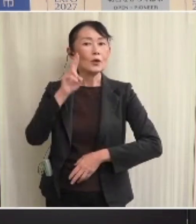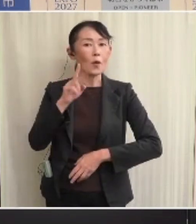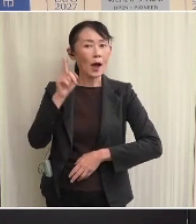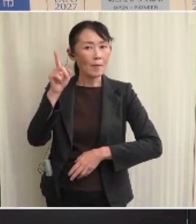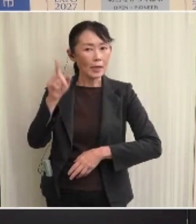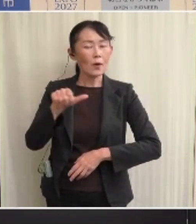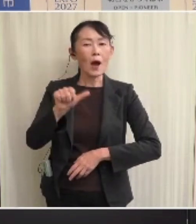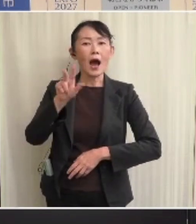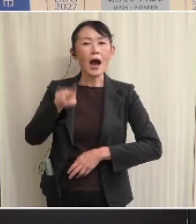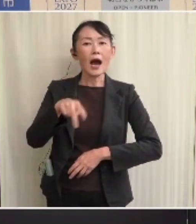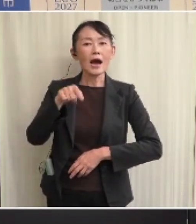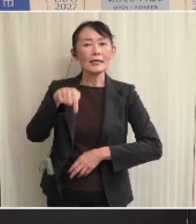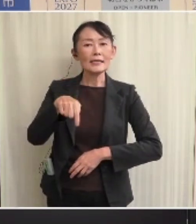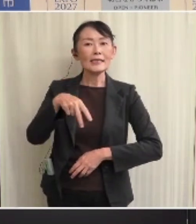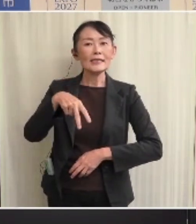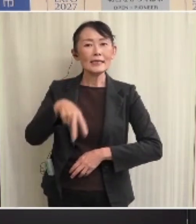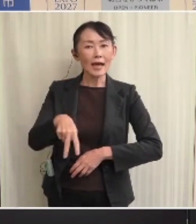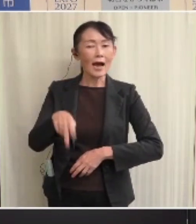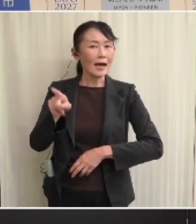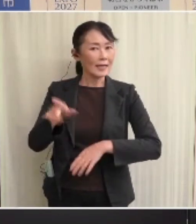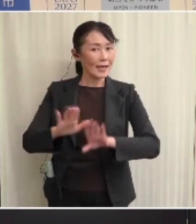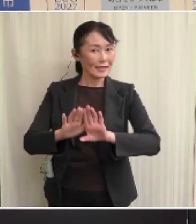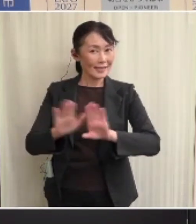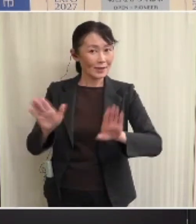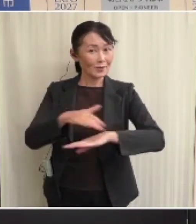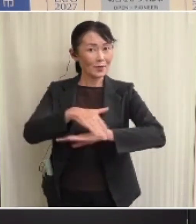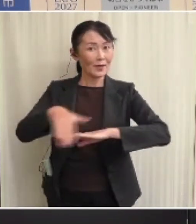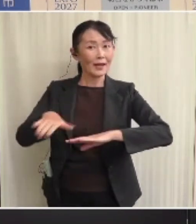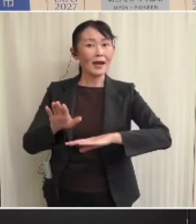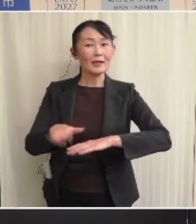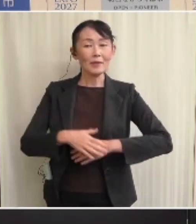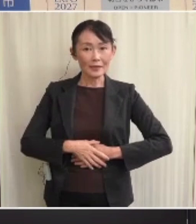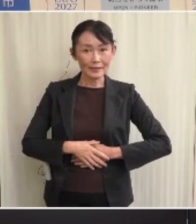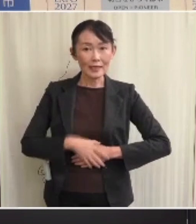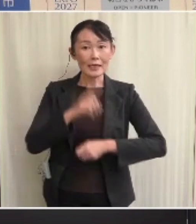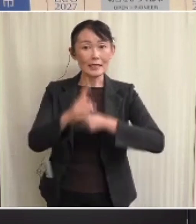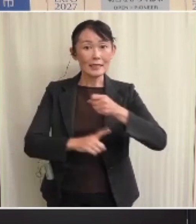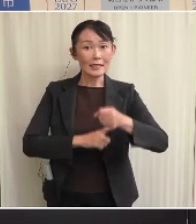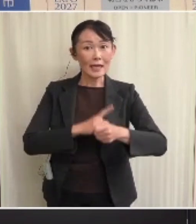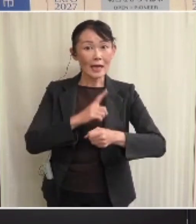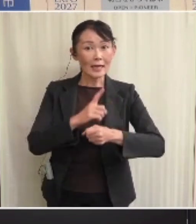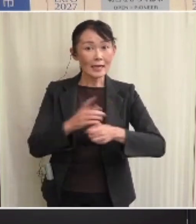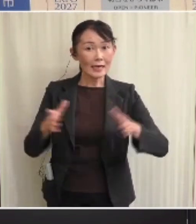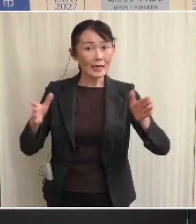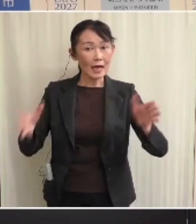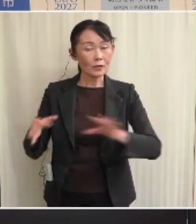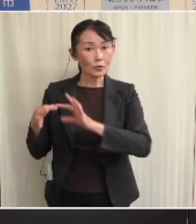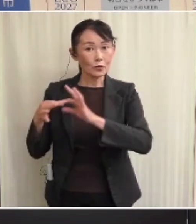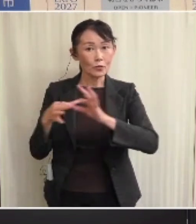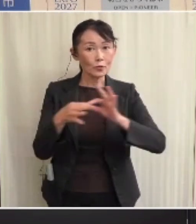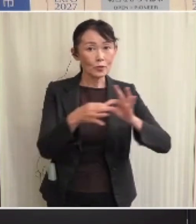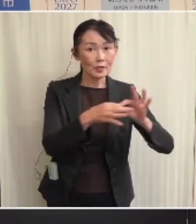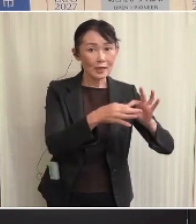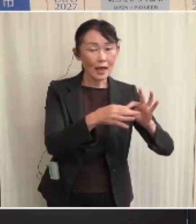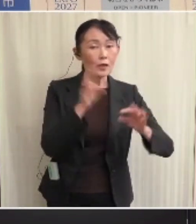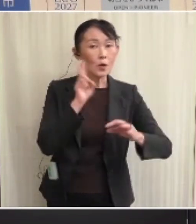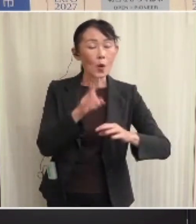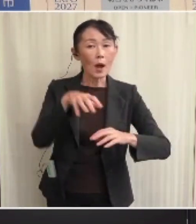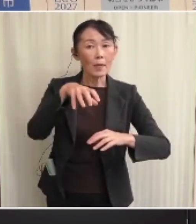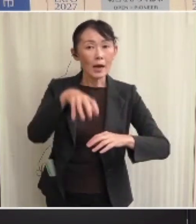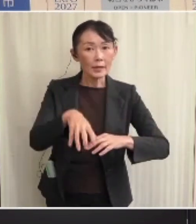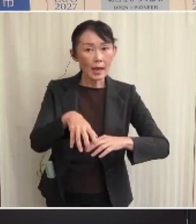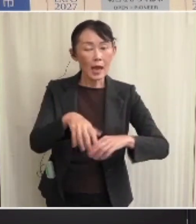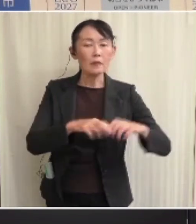ていただきます。このようにですね、年間を通じて、横浜で20周年記念イベントを、開